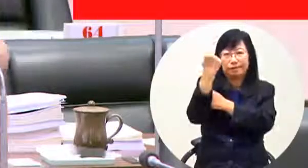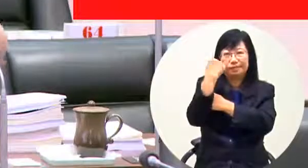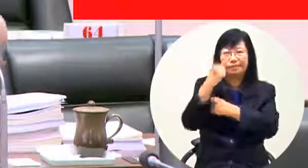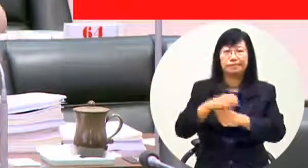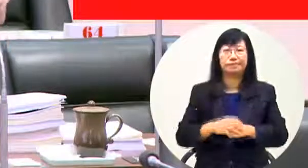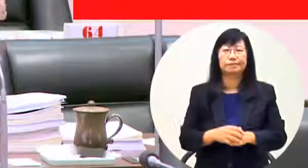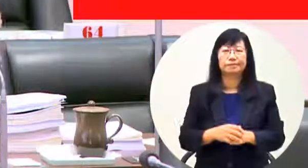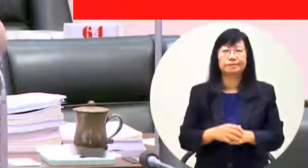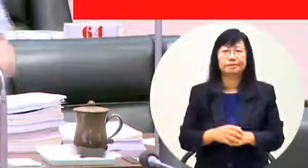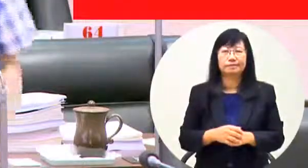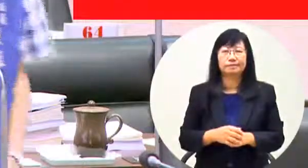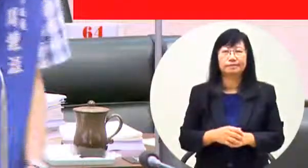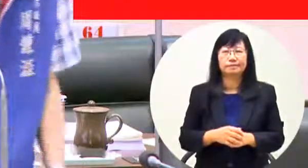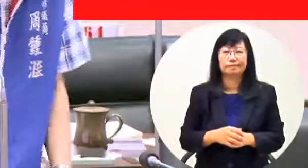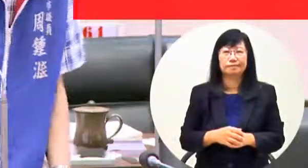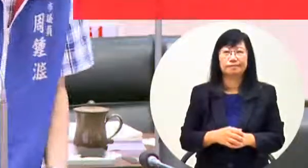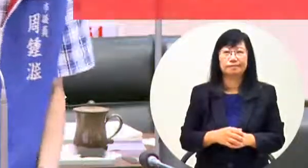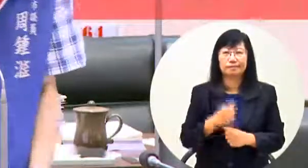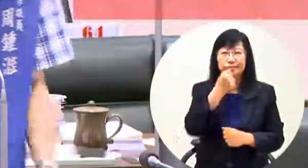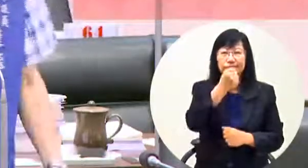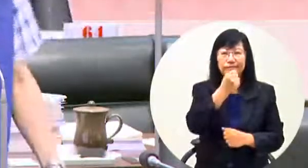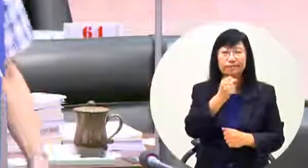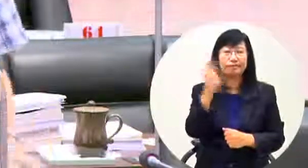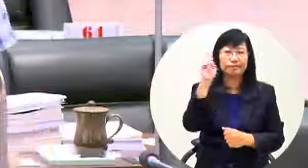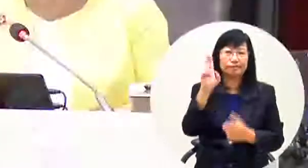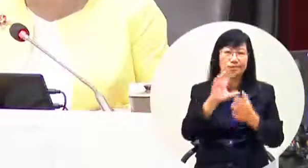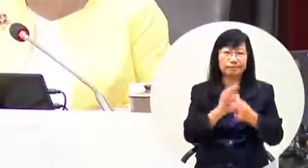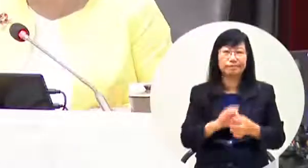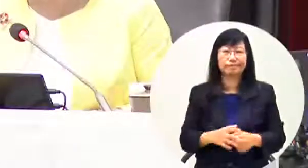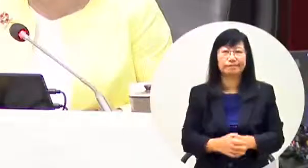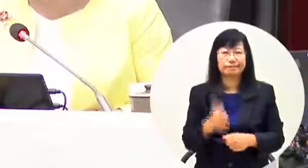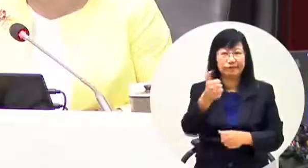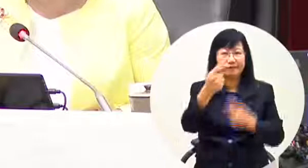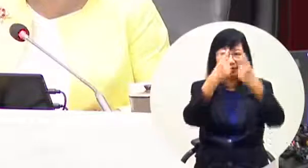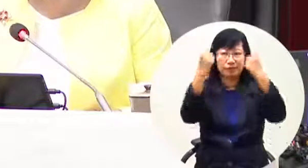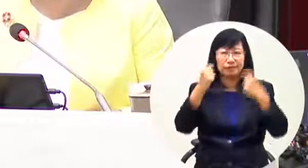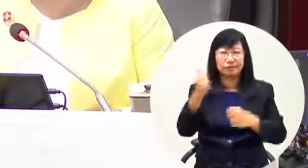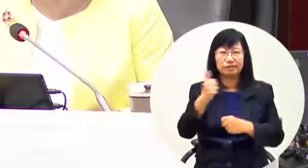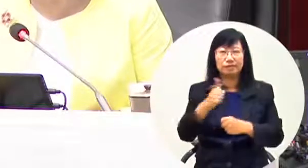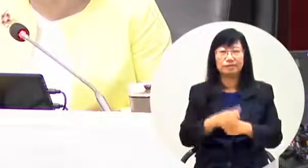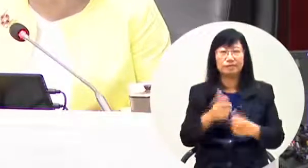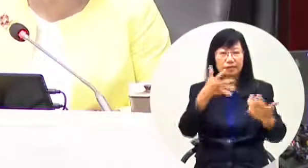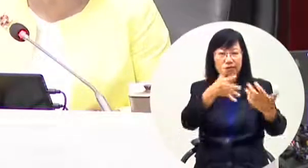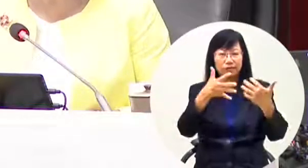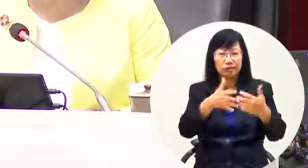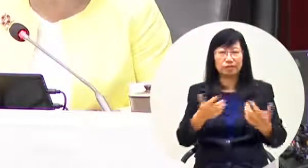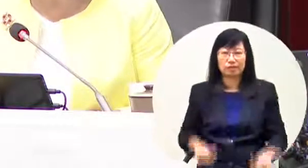谢谢周中站议员的质询，休息10分钟。